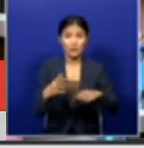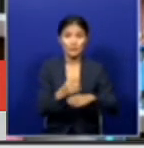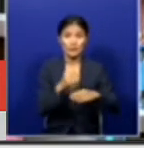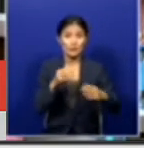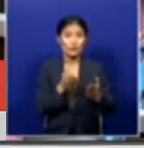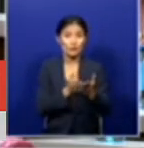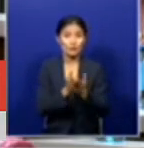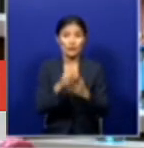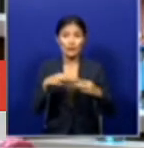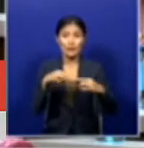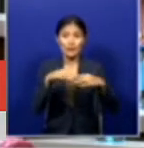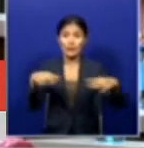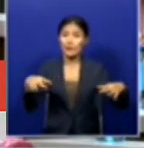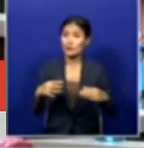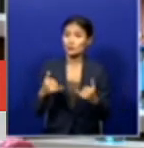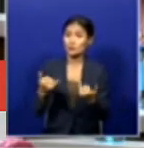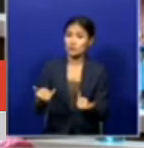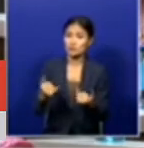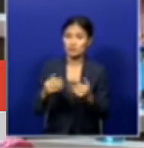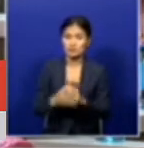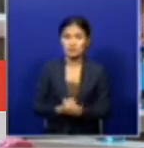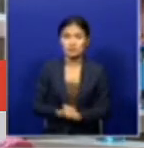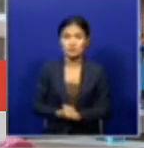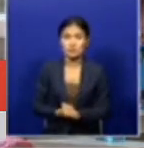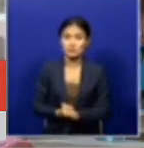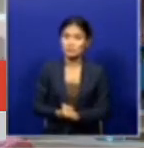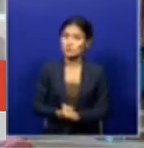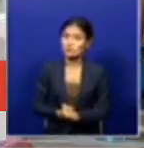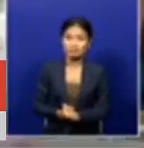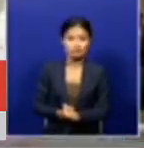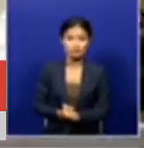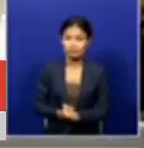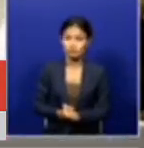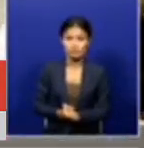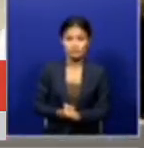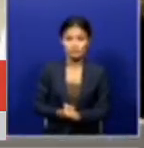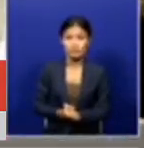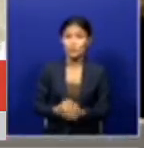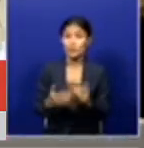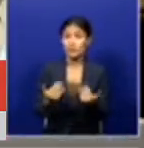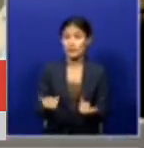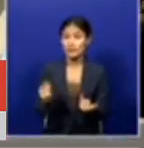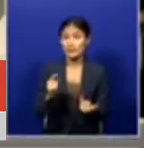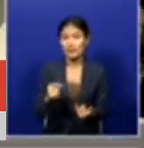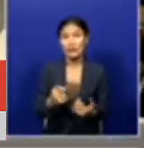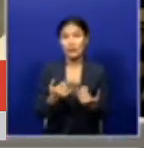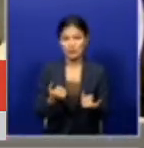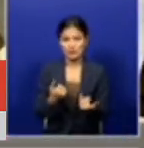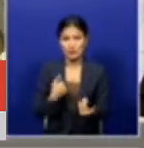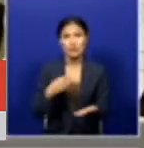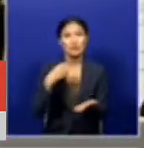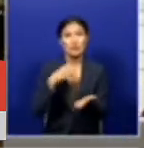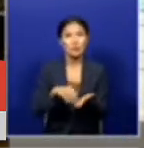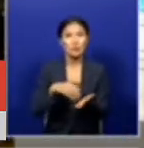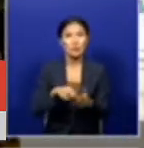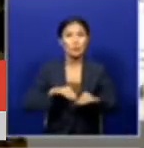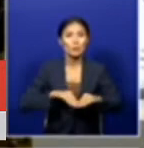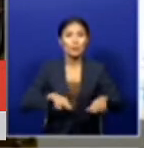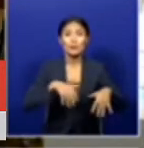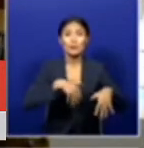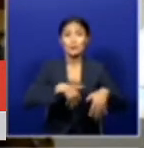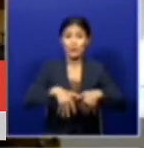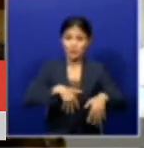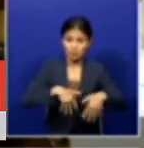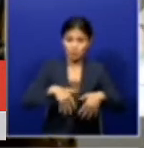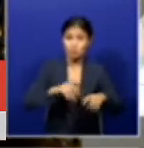ใดนอกจากฟ้องประชาชนว่าเป็นความผิดพลาดของรัฐบาลในการ